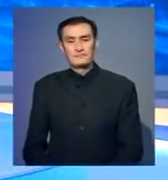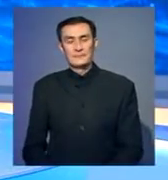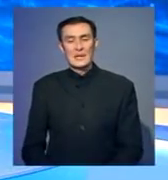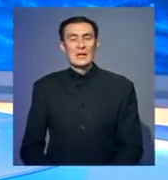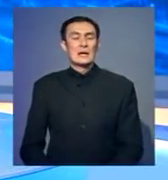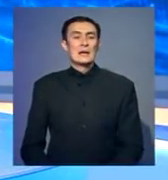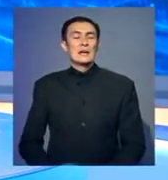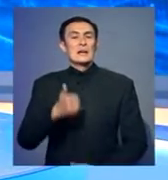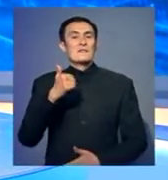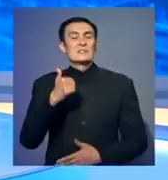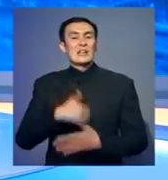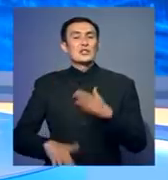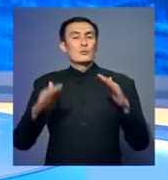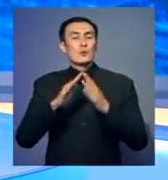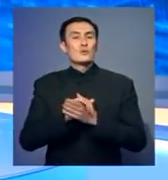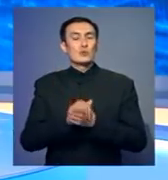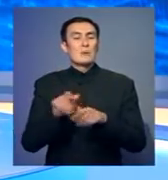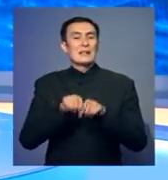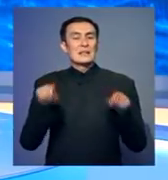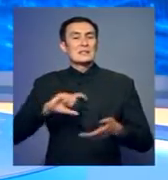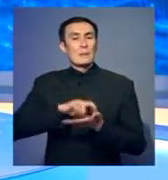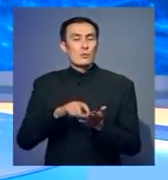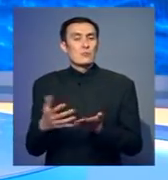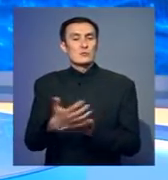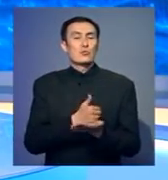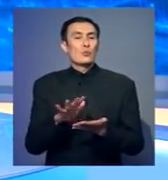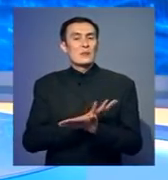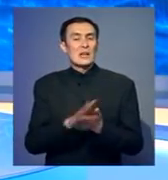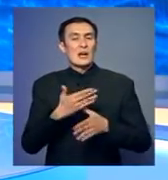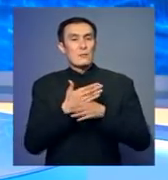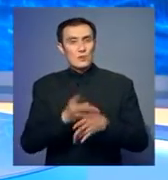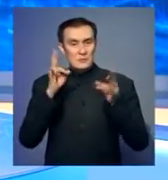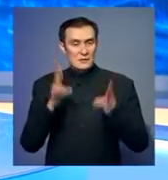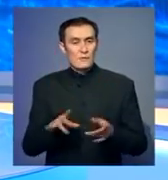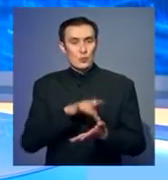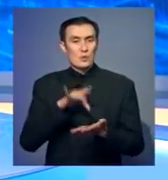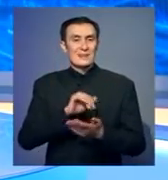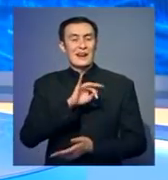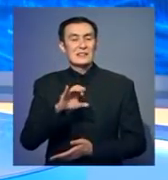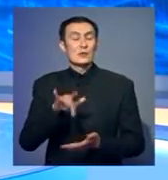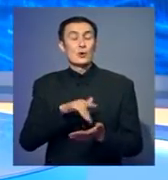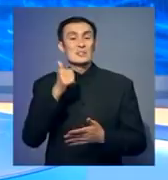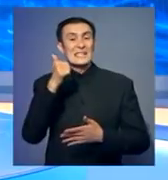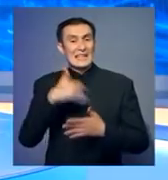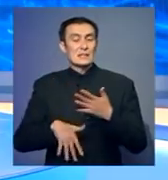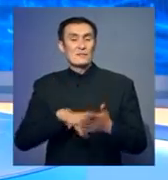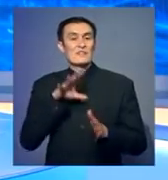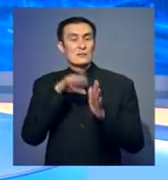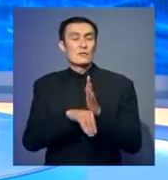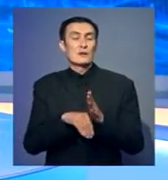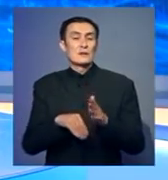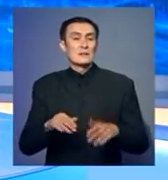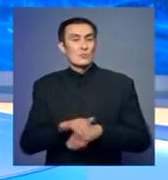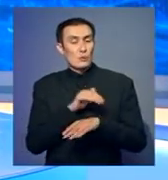тратить. Но продолжая тему, в столичном доме дружбы открылся пункт по сбору гуманитарной помощи пострадавшим в Арысе. Жители Нур-Султана, желающие внести свою лепту в